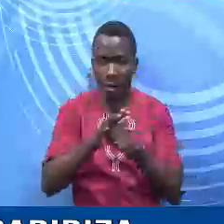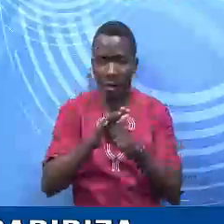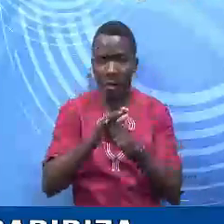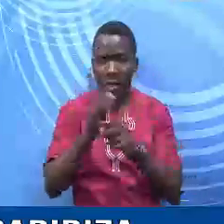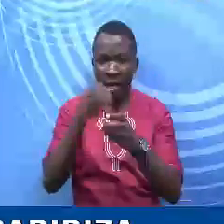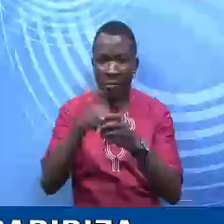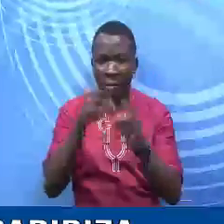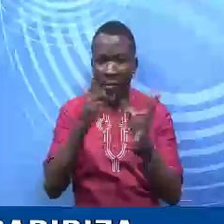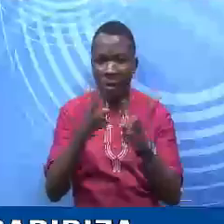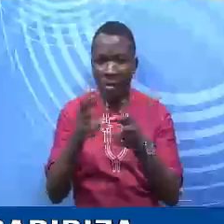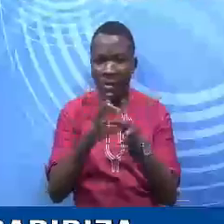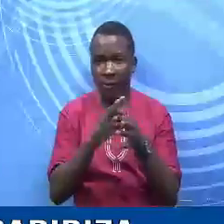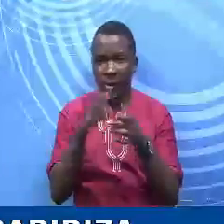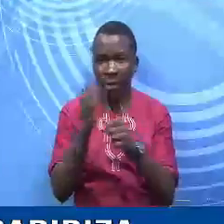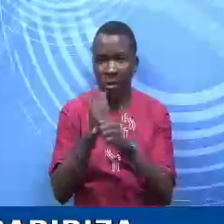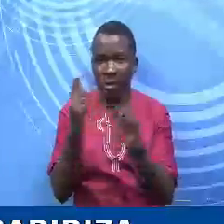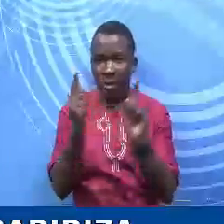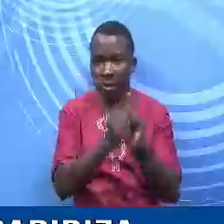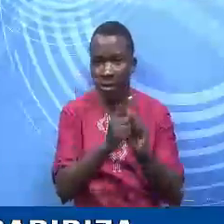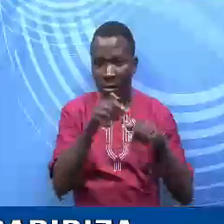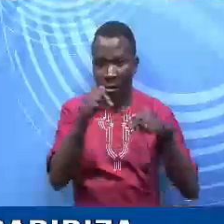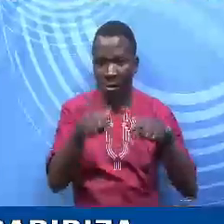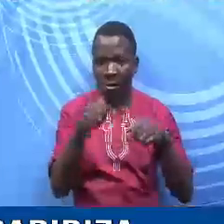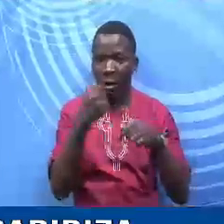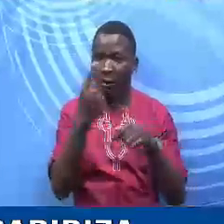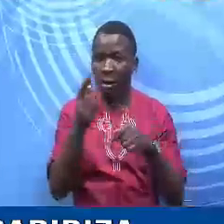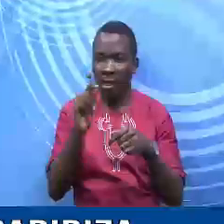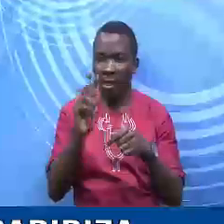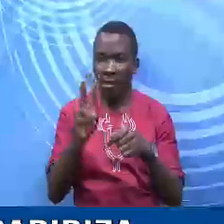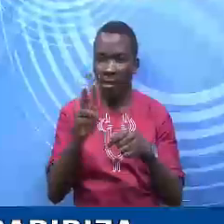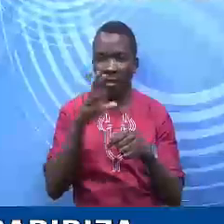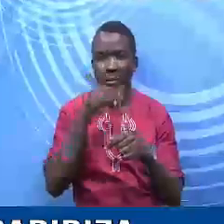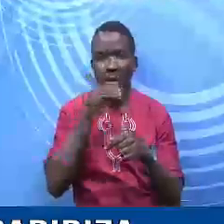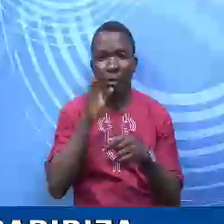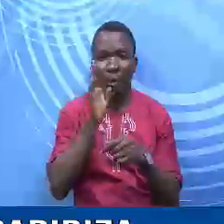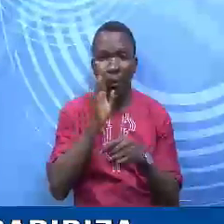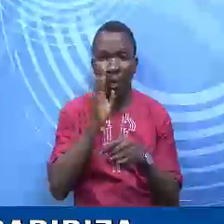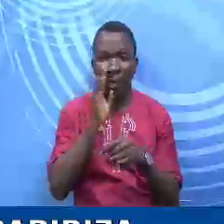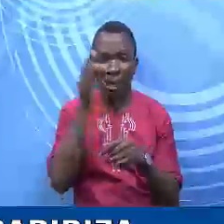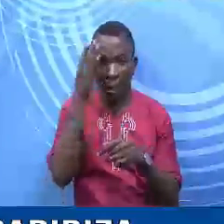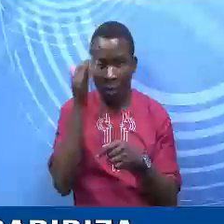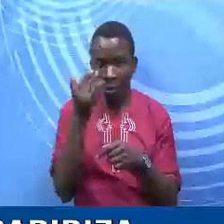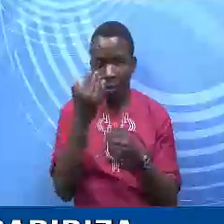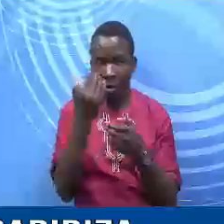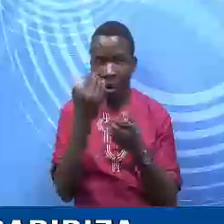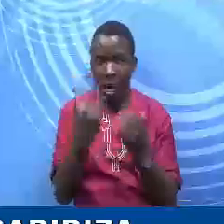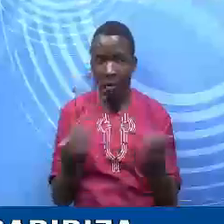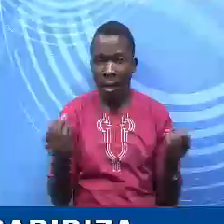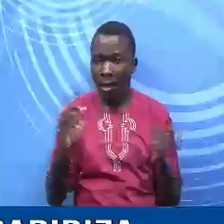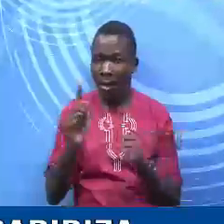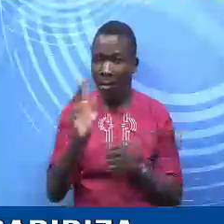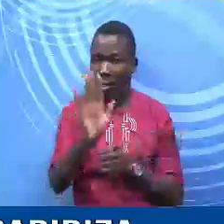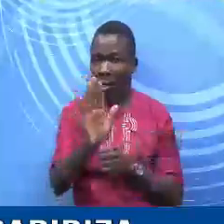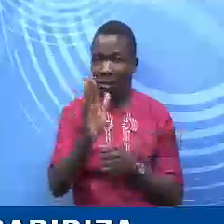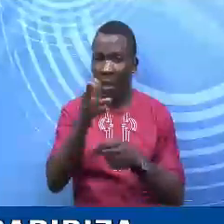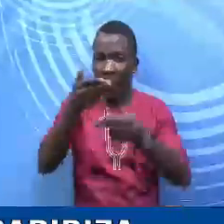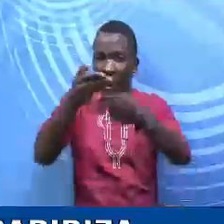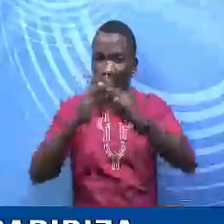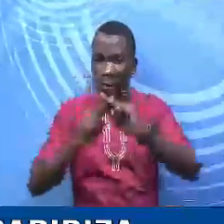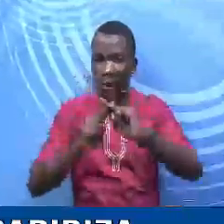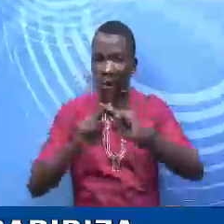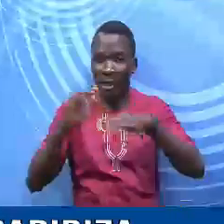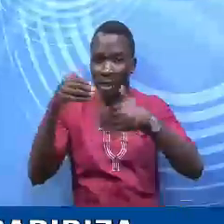basanzwe bakorana aka kazi banahurira ha, babwiye BTN TV ko uyu mugabo ari kubeshya kuko aba bana tarabe abatira cyangwa se